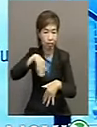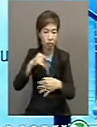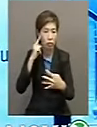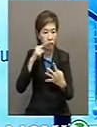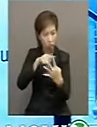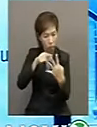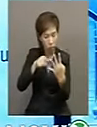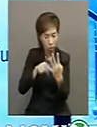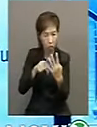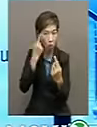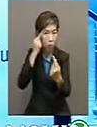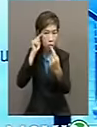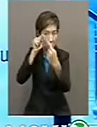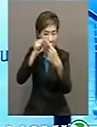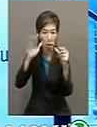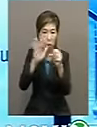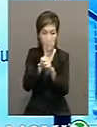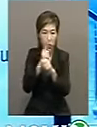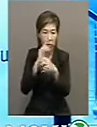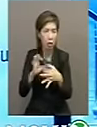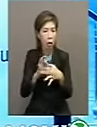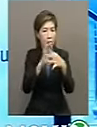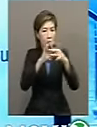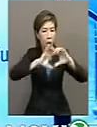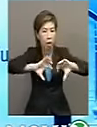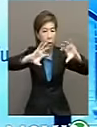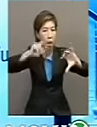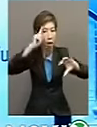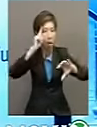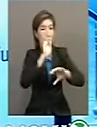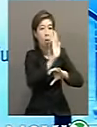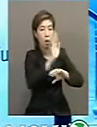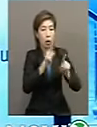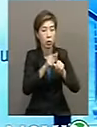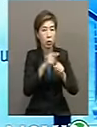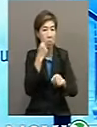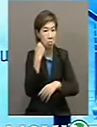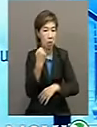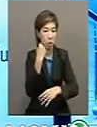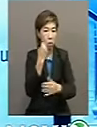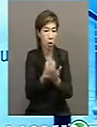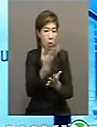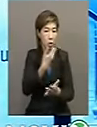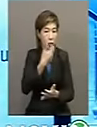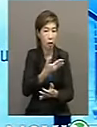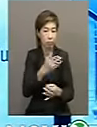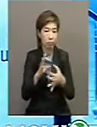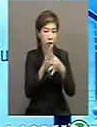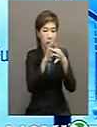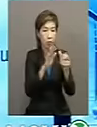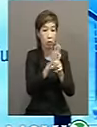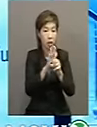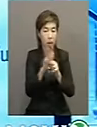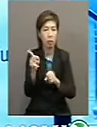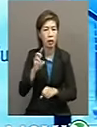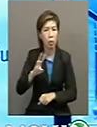็ ครอบครุม วิสัยทัส และสอดกร้องกับแนวคดขกรธบาลกคือมั่นคงั่งข้าง ยังยืนโดยเขามองแบนี้